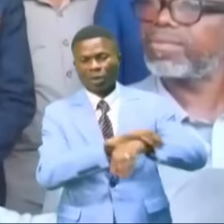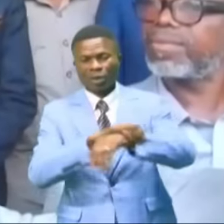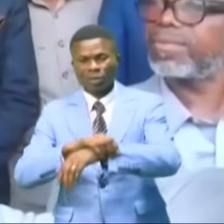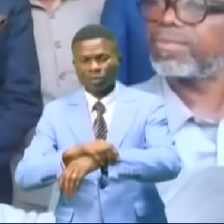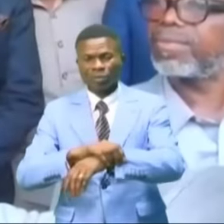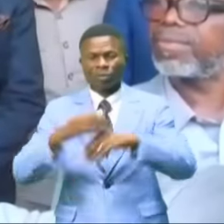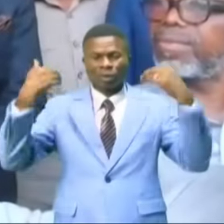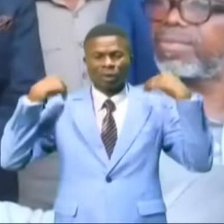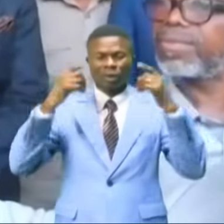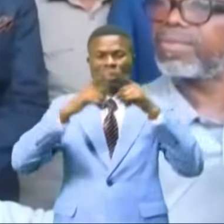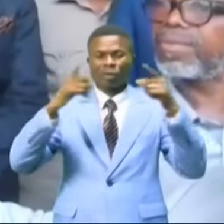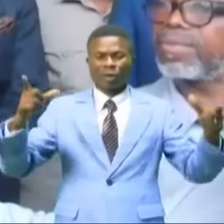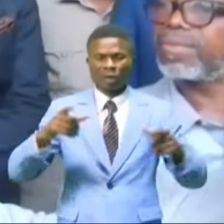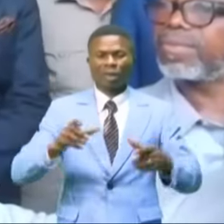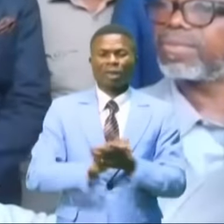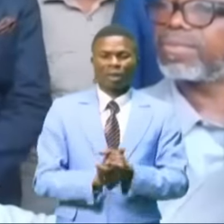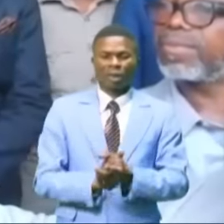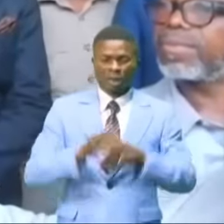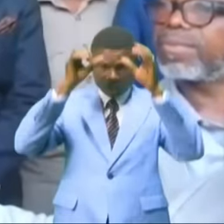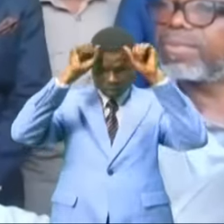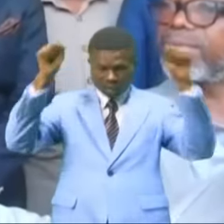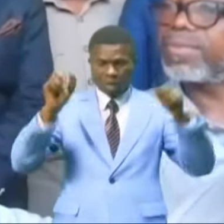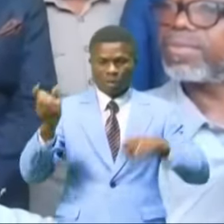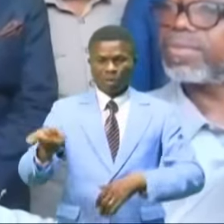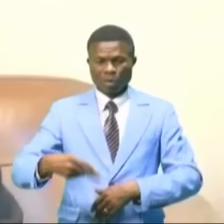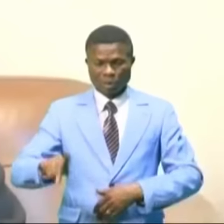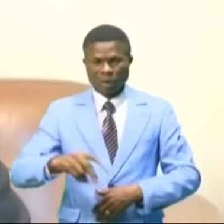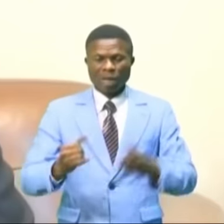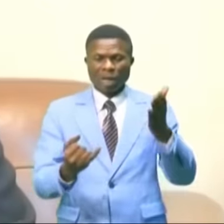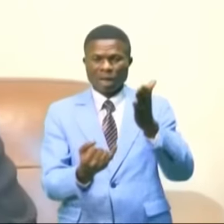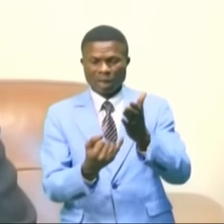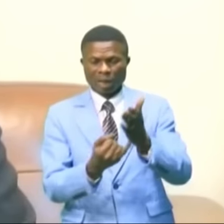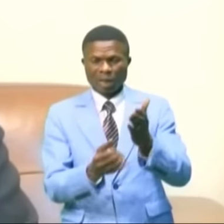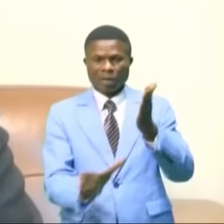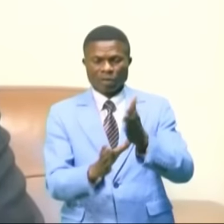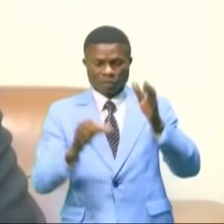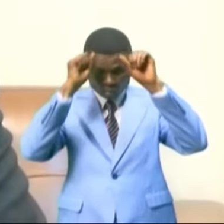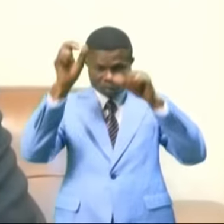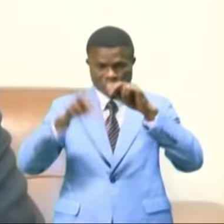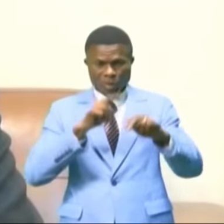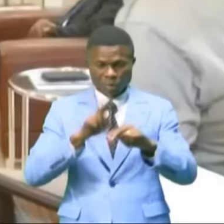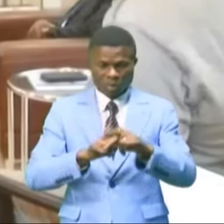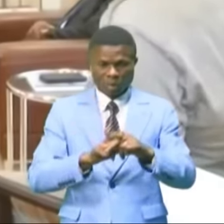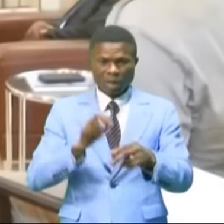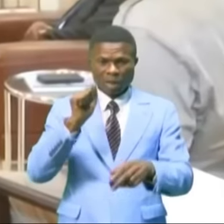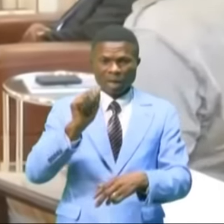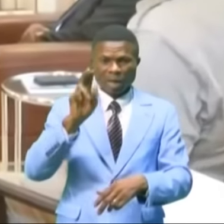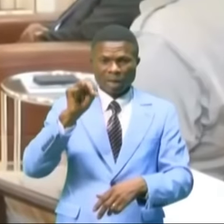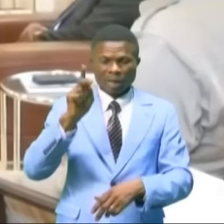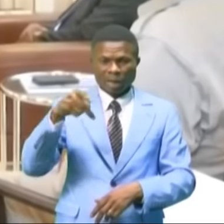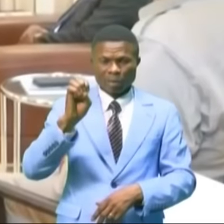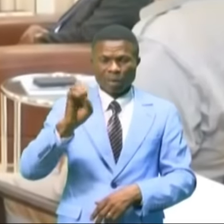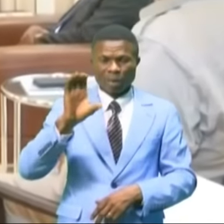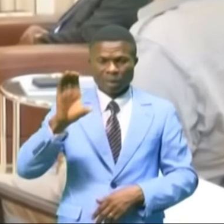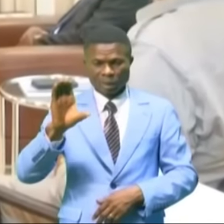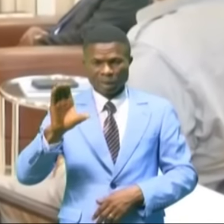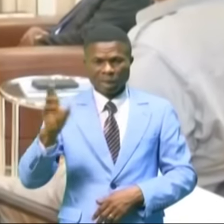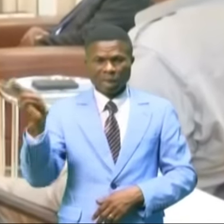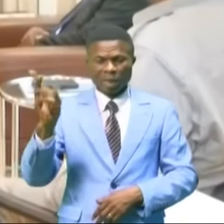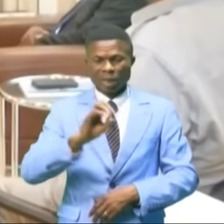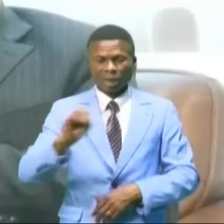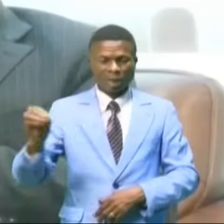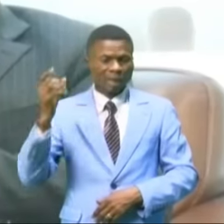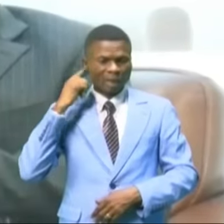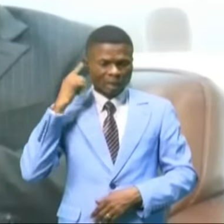chef Kamwenan Sapou, président provincial AI et vice-président national de l'ANATC Kasaï Central. Après avoir écouté